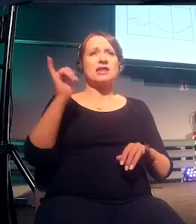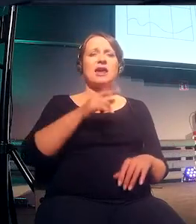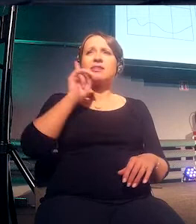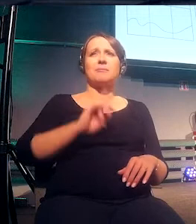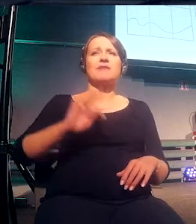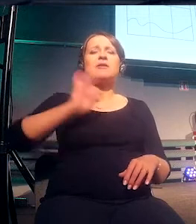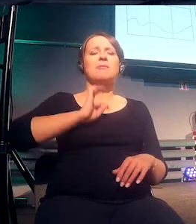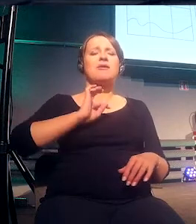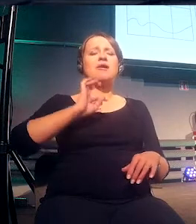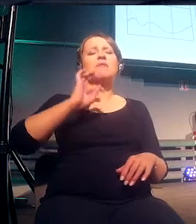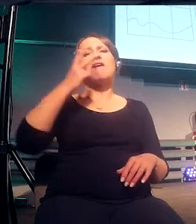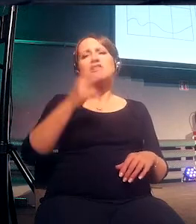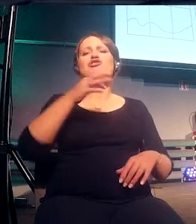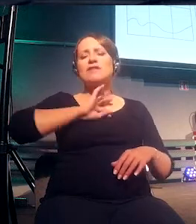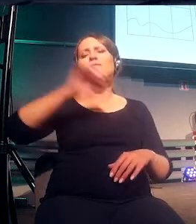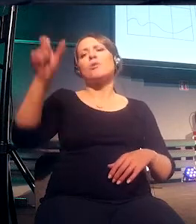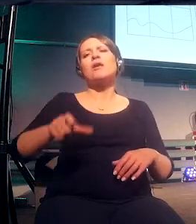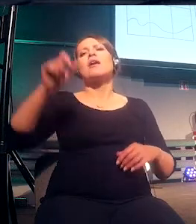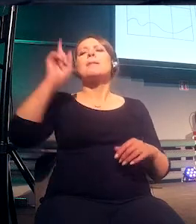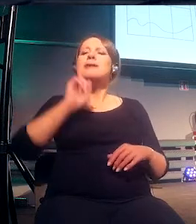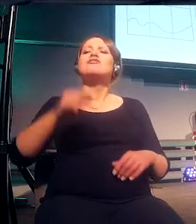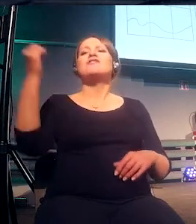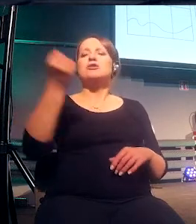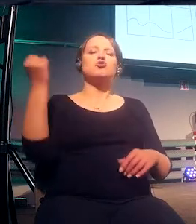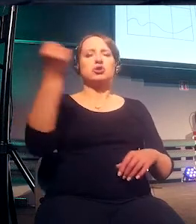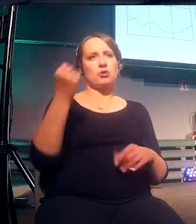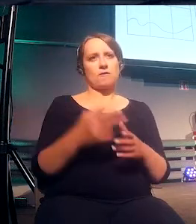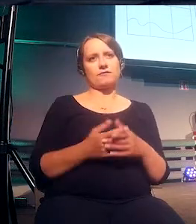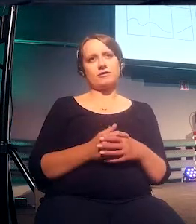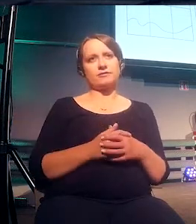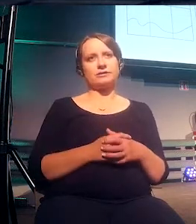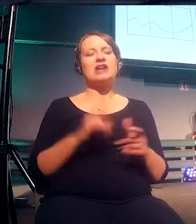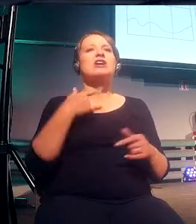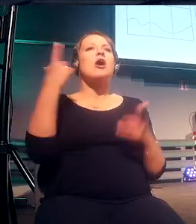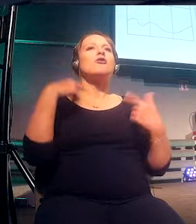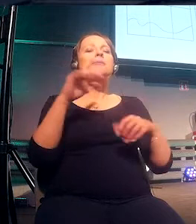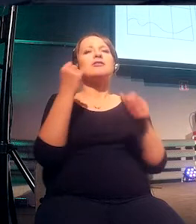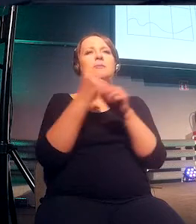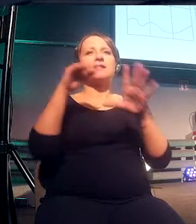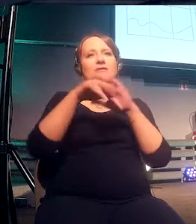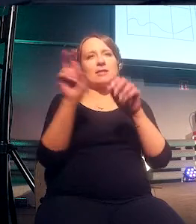użytkownika. Zapominamy o tym, że ludzie, którzy pracują w branży technologicznej,